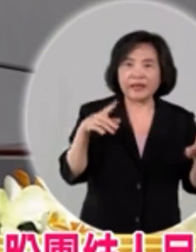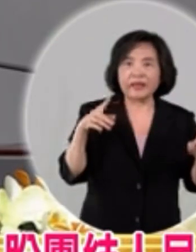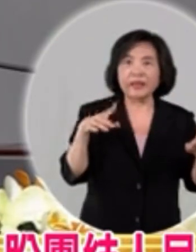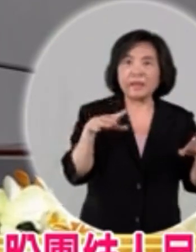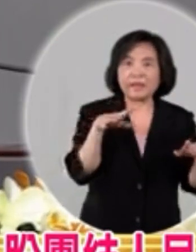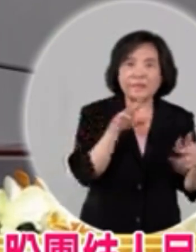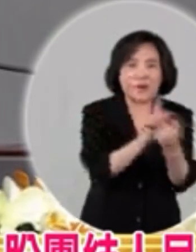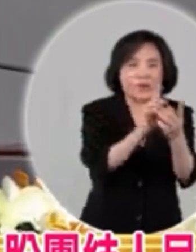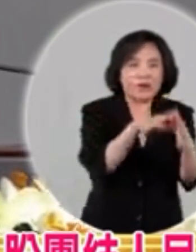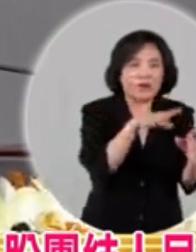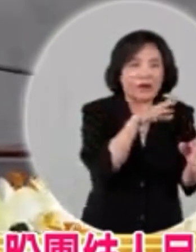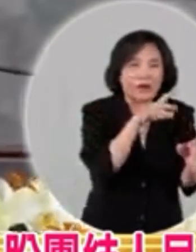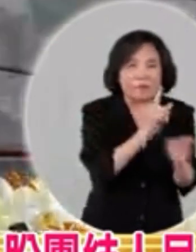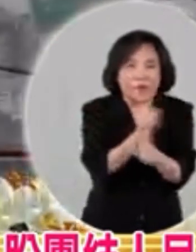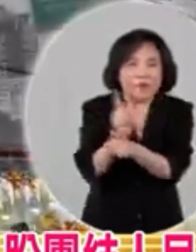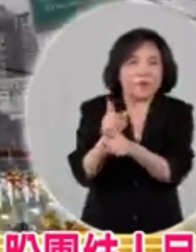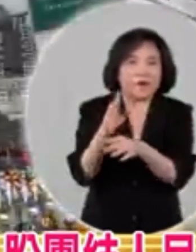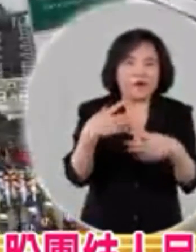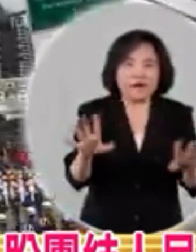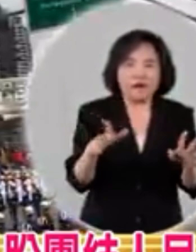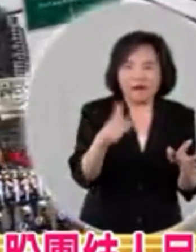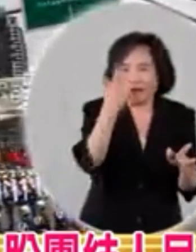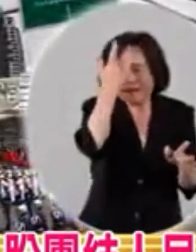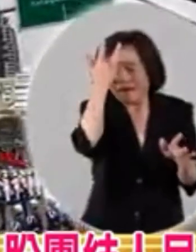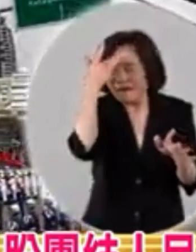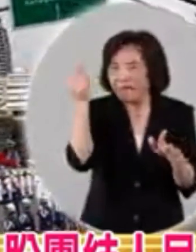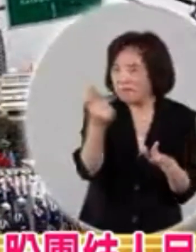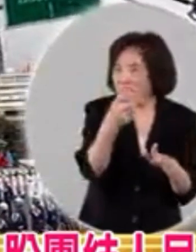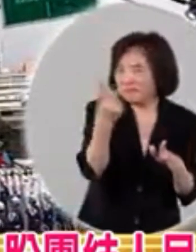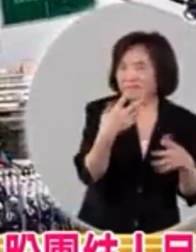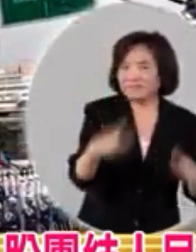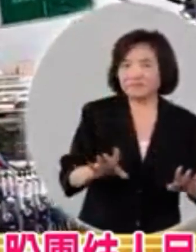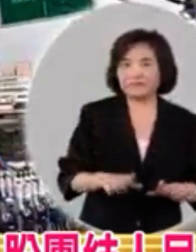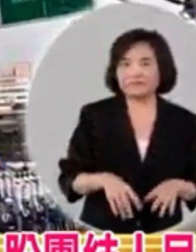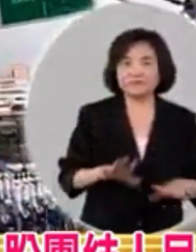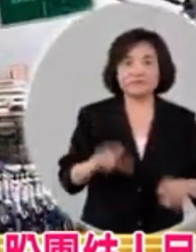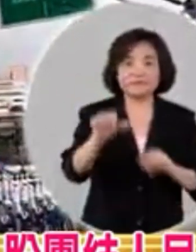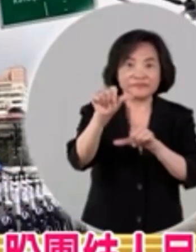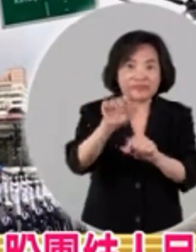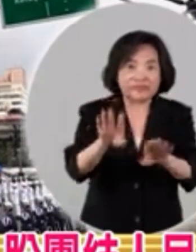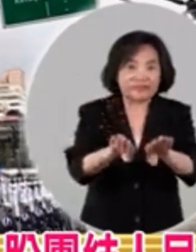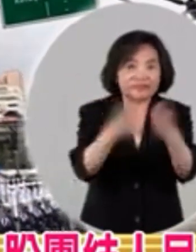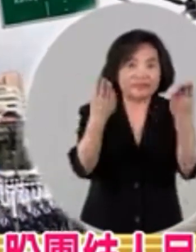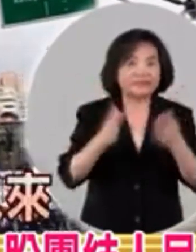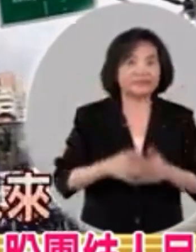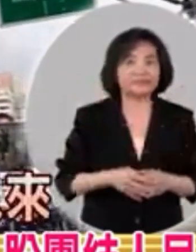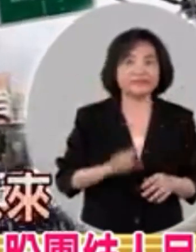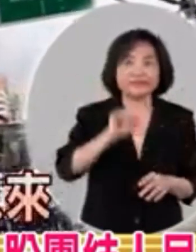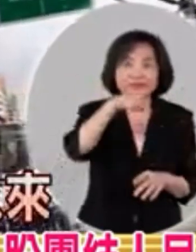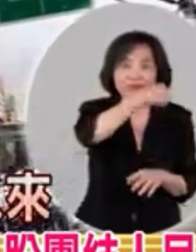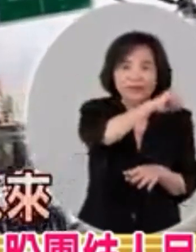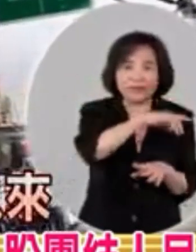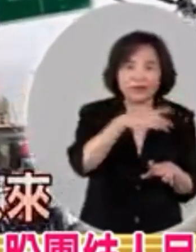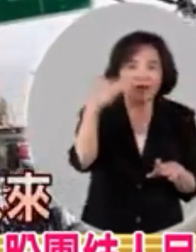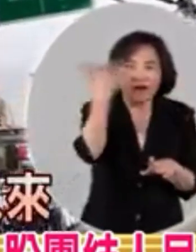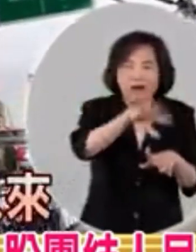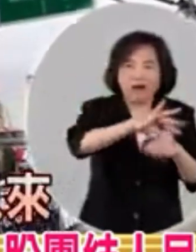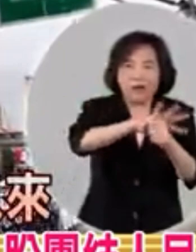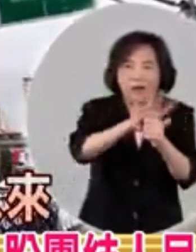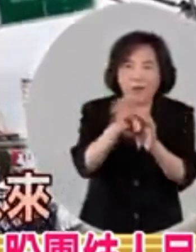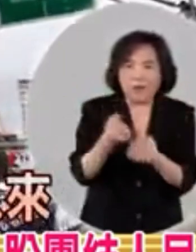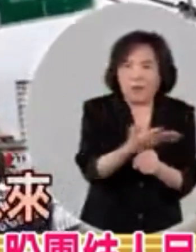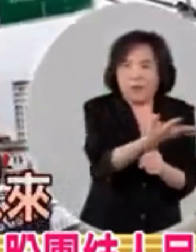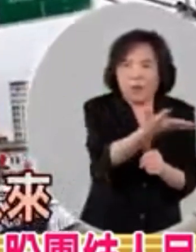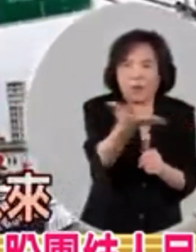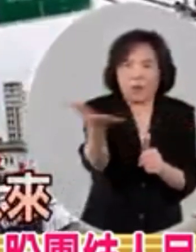又一次的考验。今年五月开始，台湾遭遇了疫情爆发以